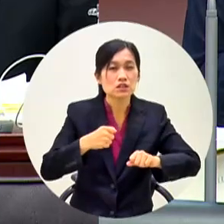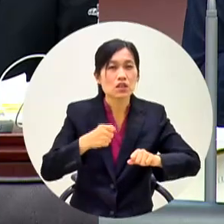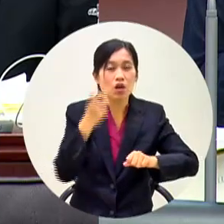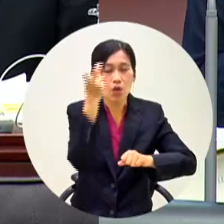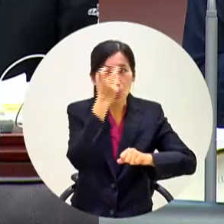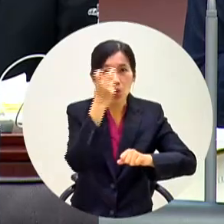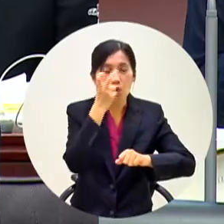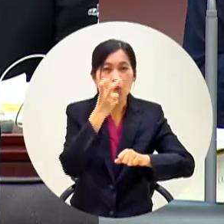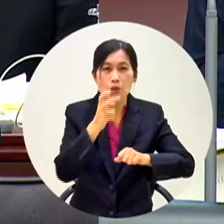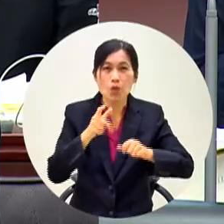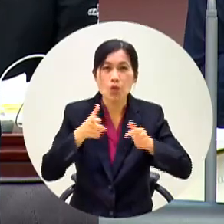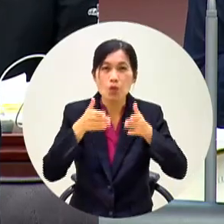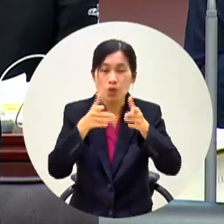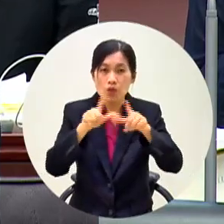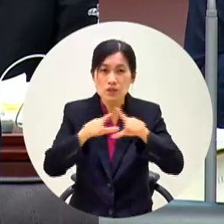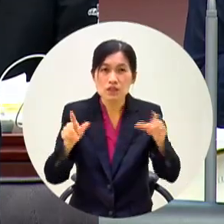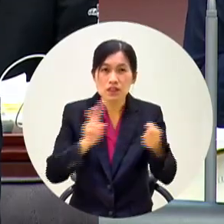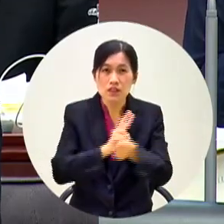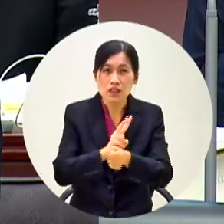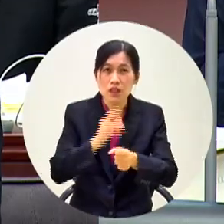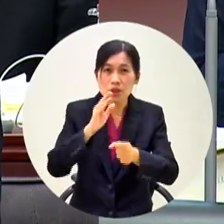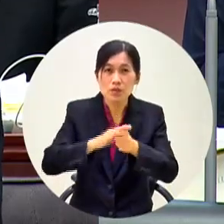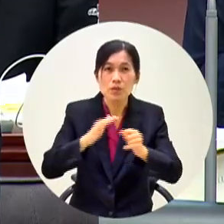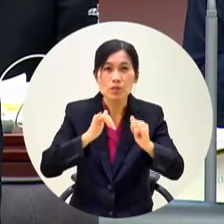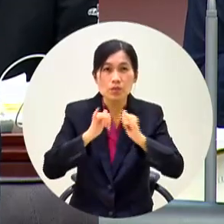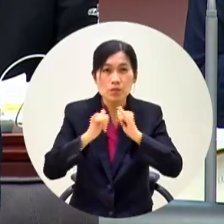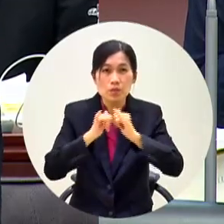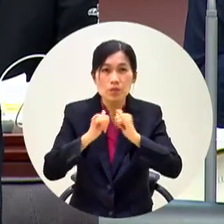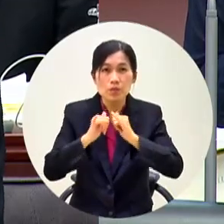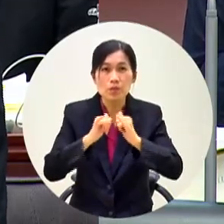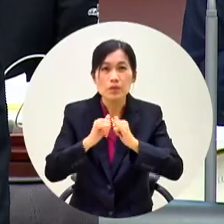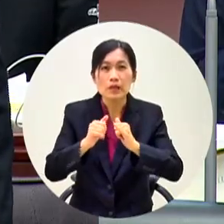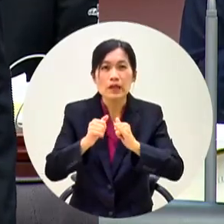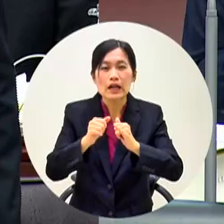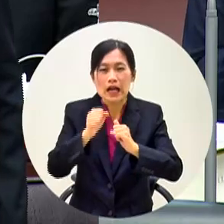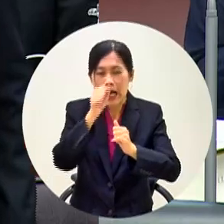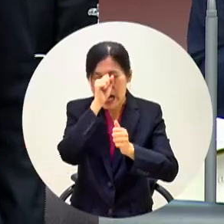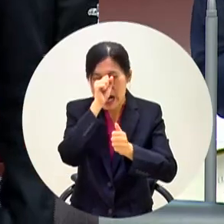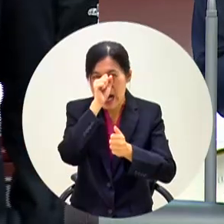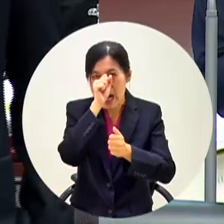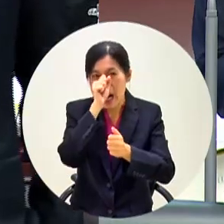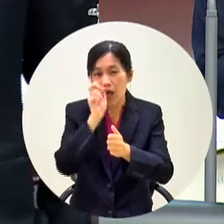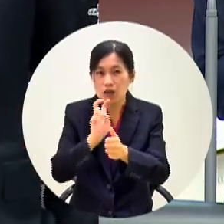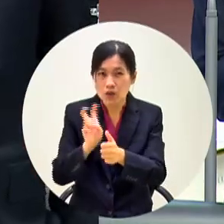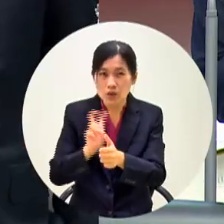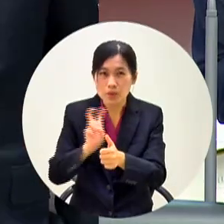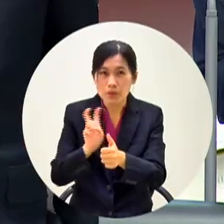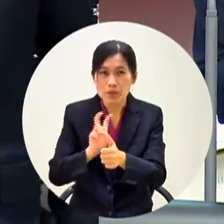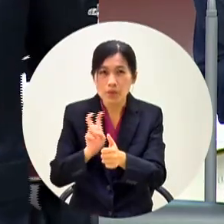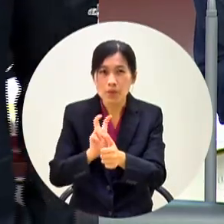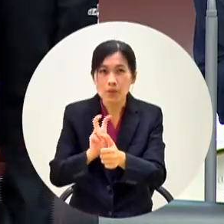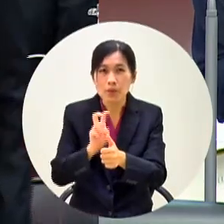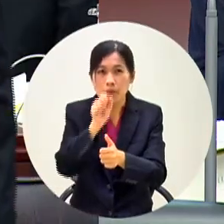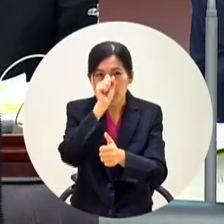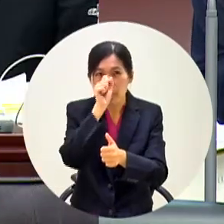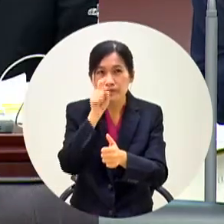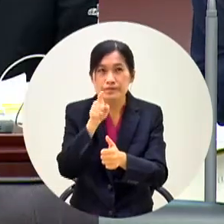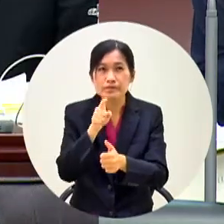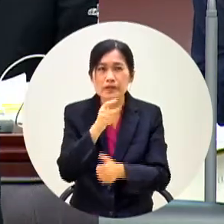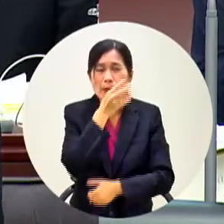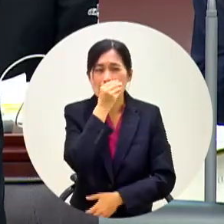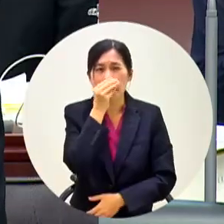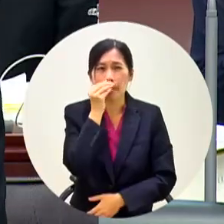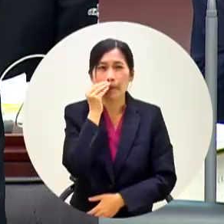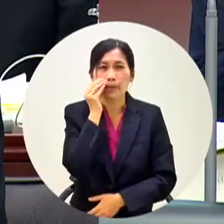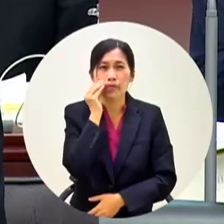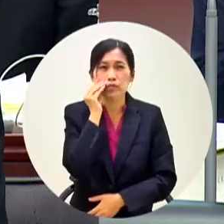们大林埔的居民，能够给他最好的医疗照顾。 这个是很含糊的一个说法哈。 这个不 会